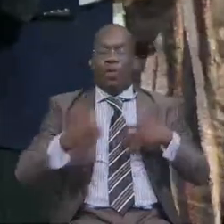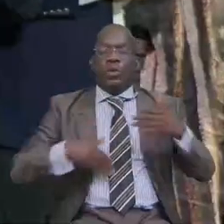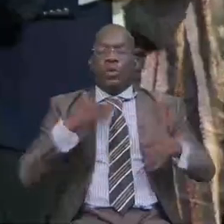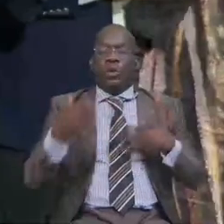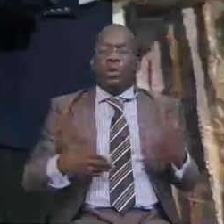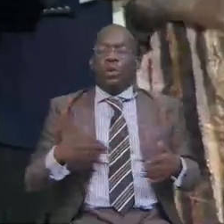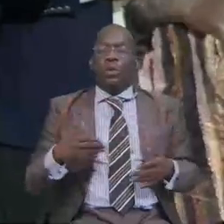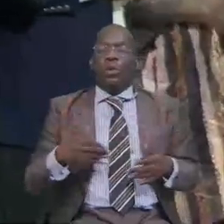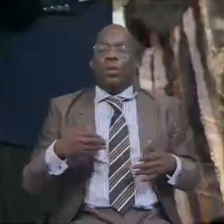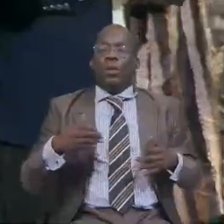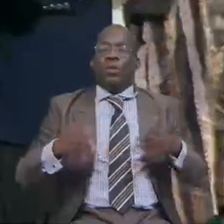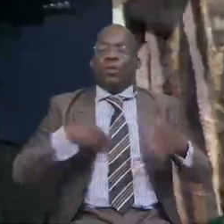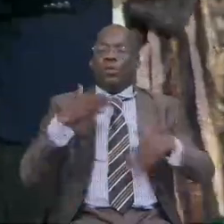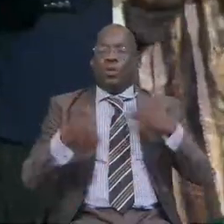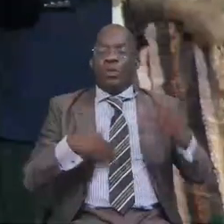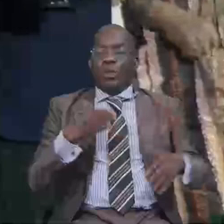la réjouissance